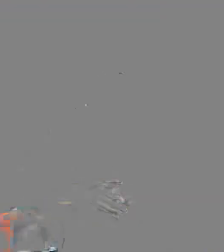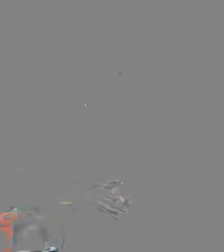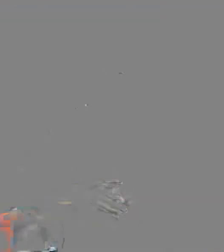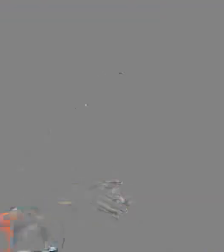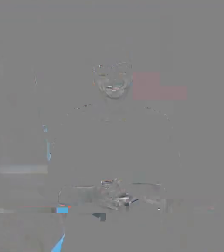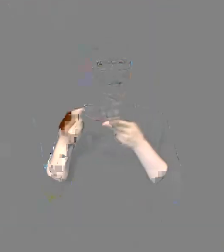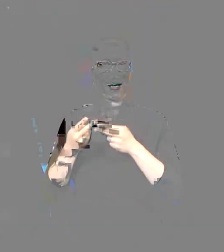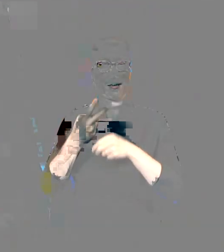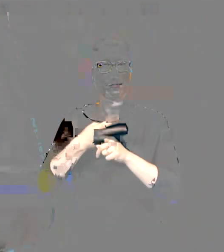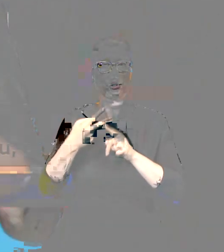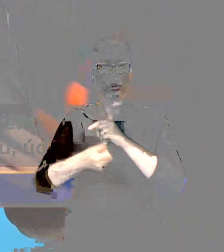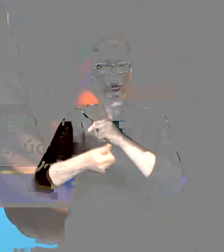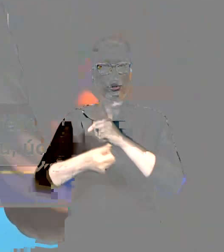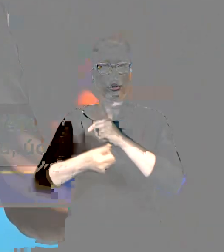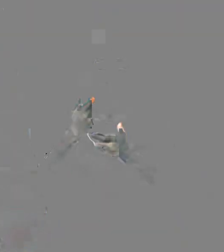a a